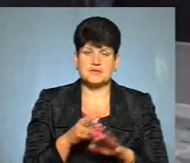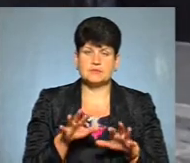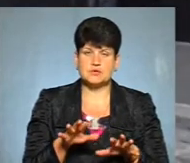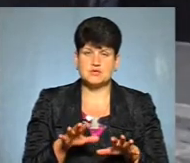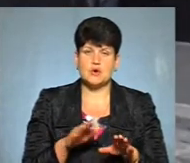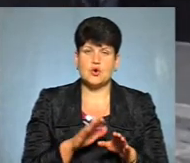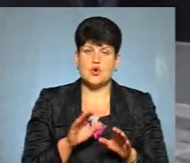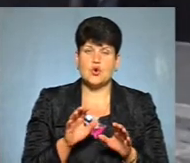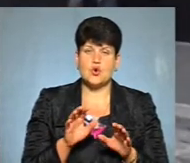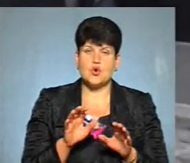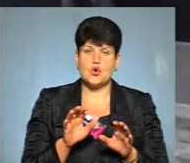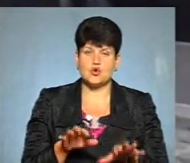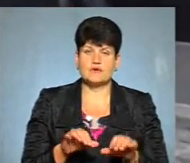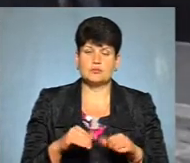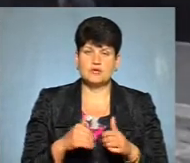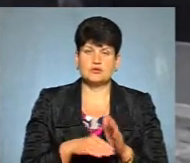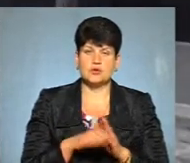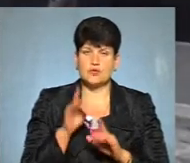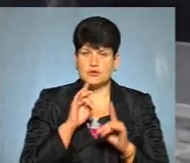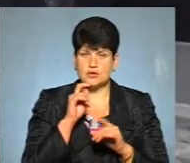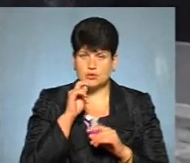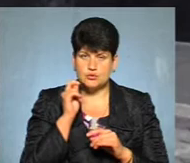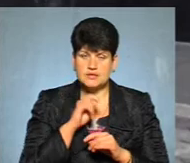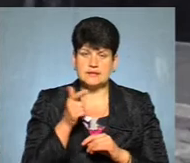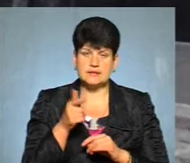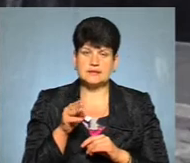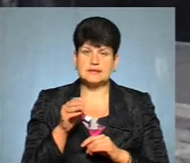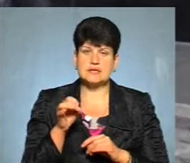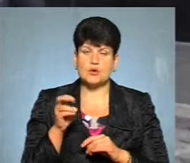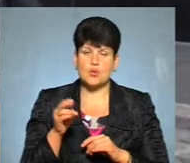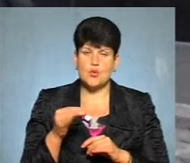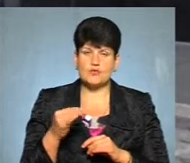Комітету Верховної Ради України Галини Третьякової, яка дозволяє собі